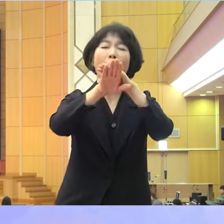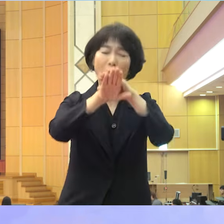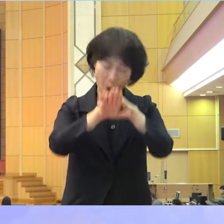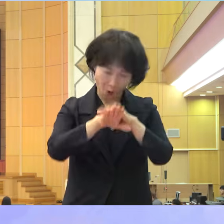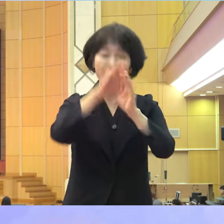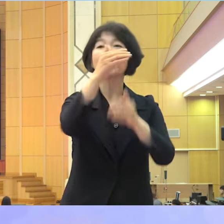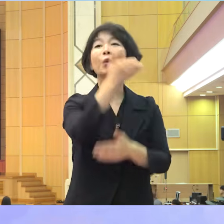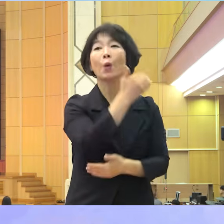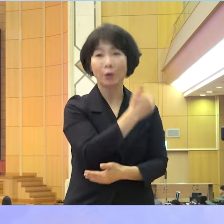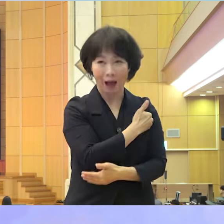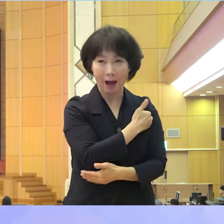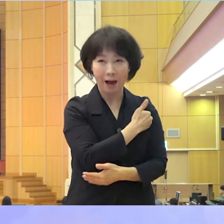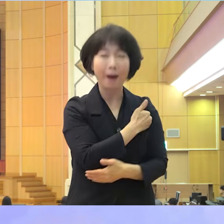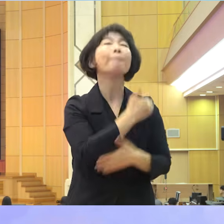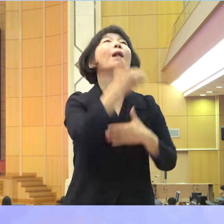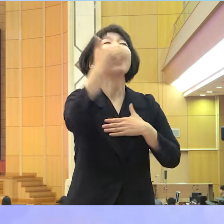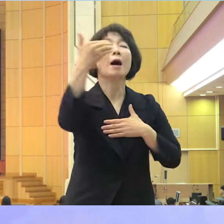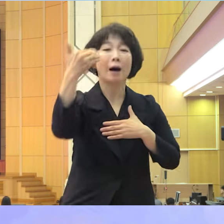채우고 또